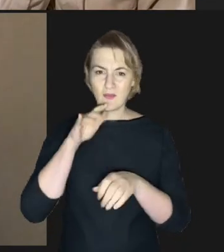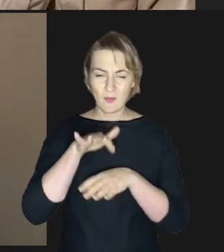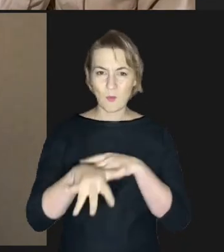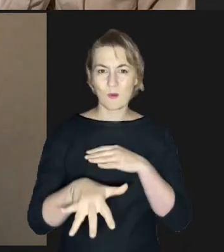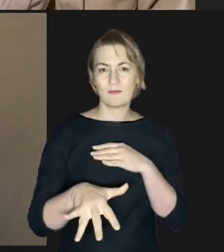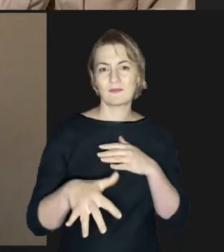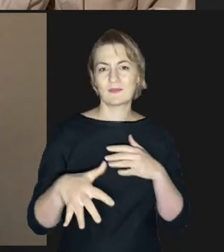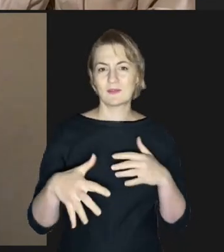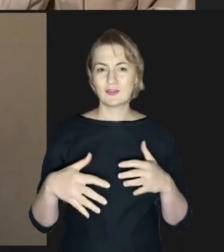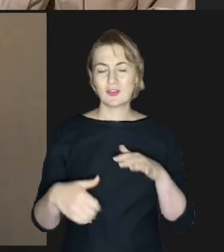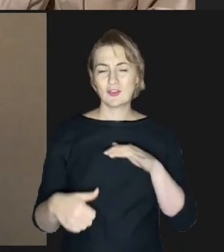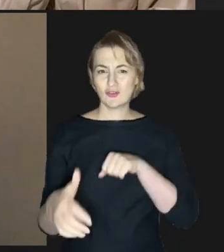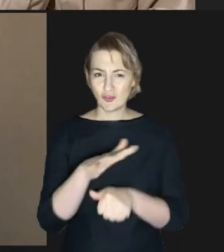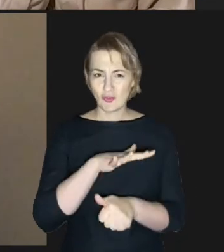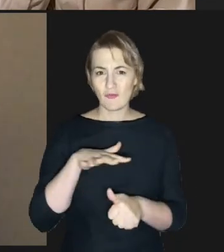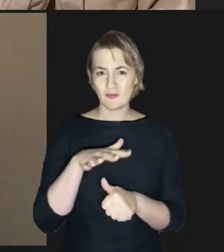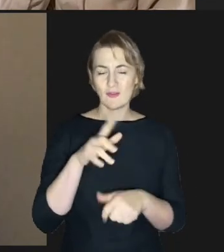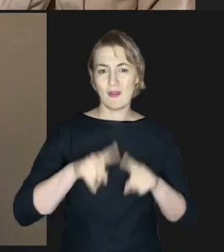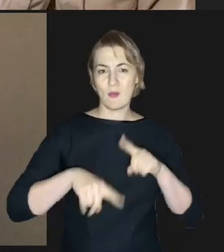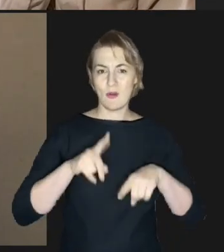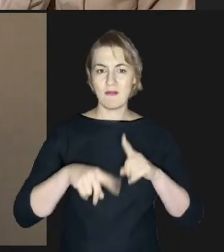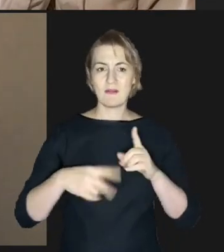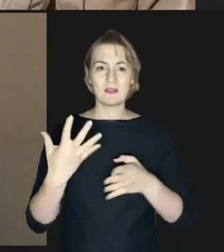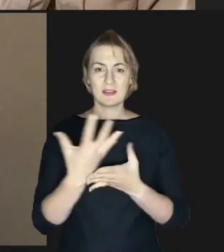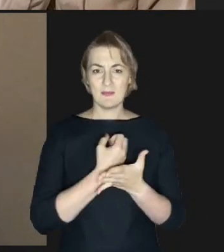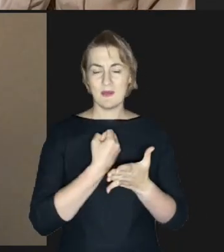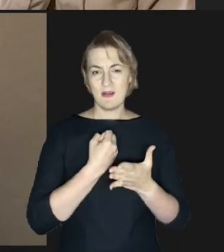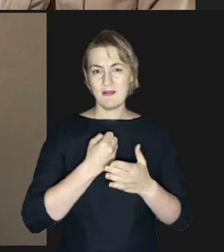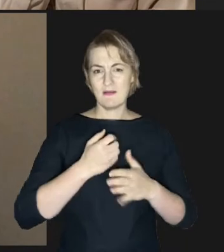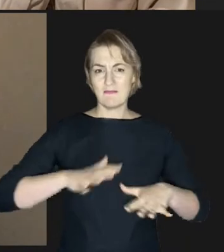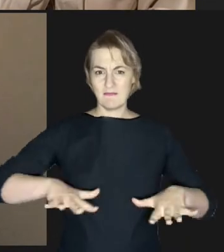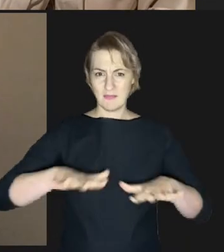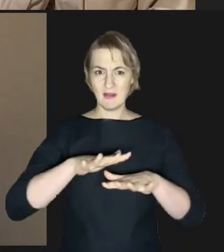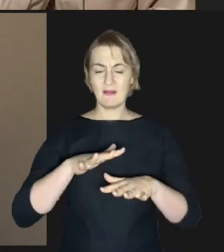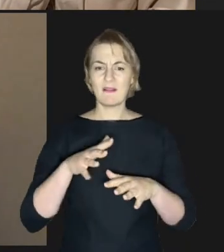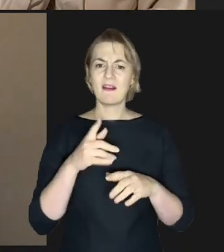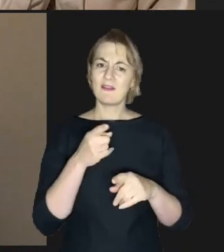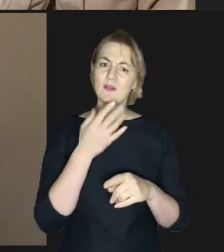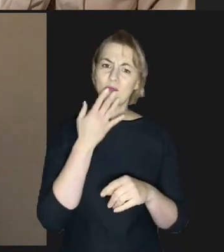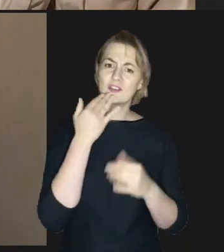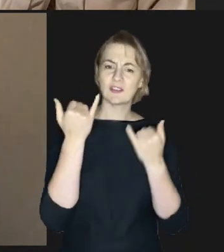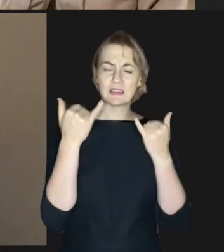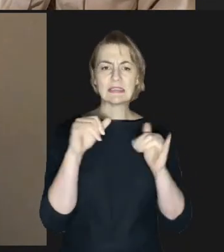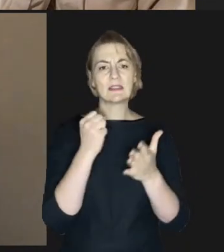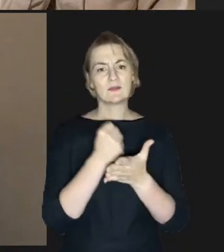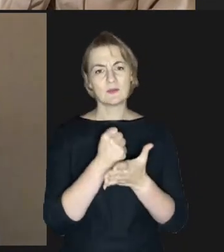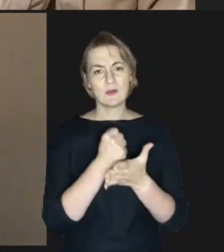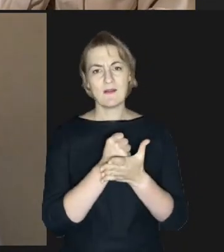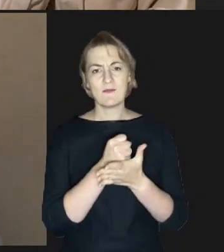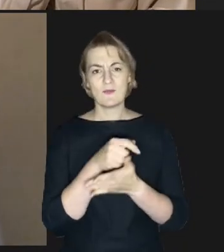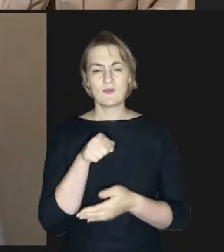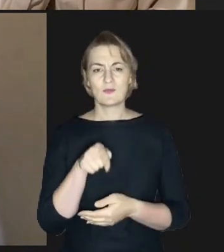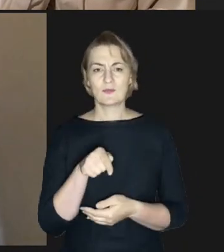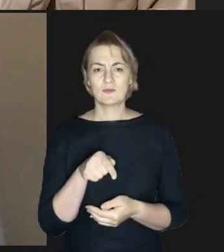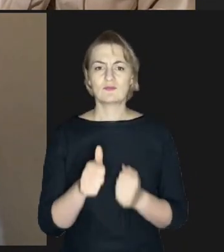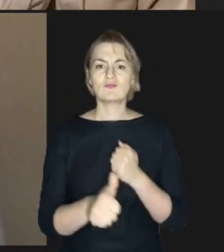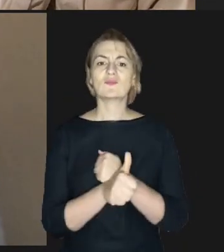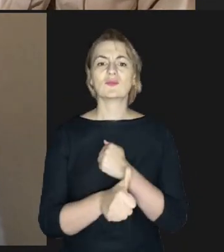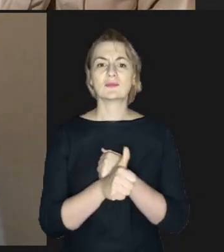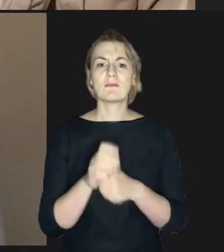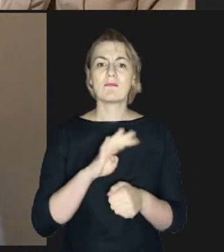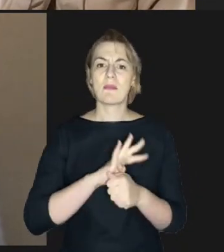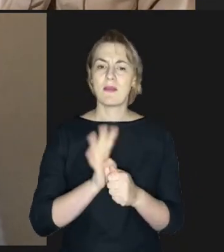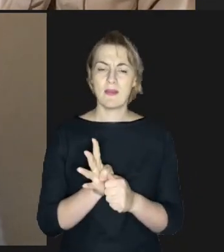zabijanie dzikich zwierząt, zabieranie im siedlisk. Ty, zdaje się, podkreślasz też inny wątek tej przyczyn tej